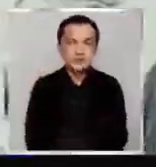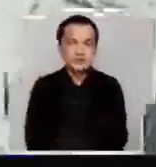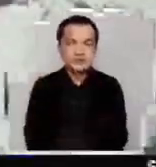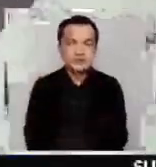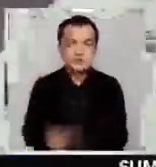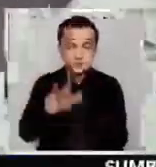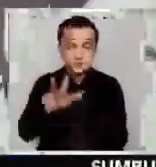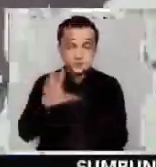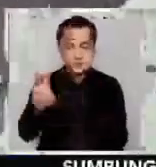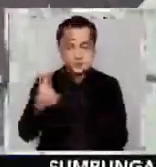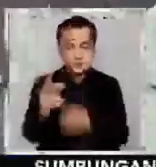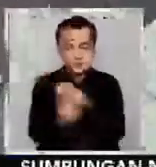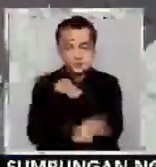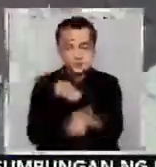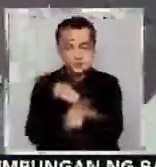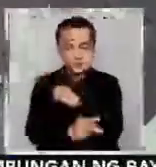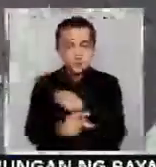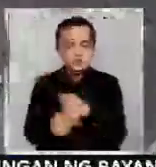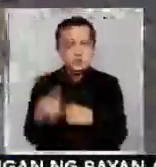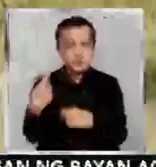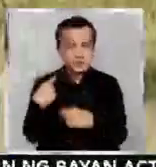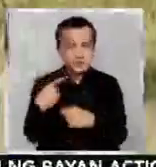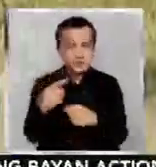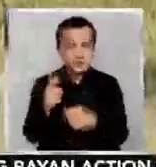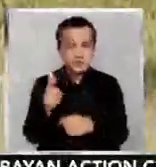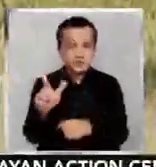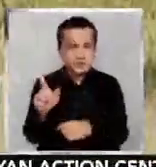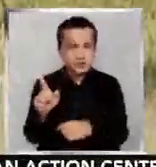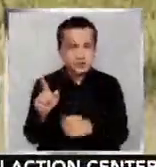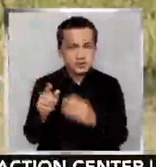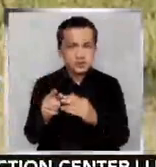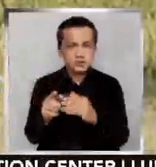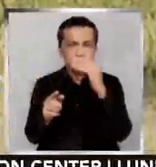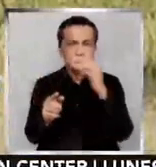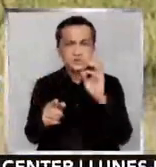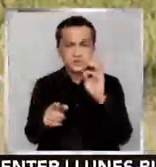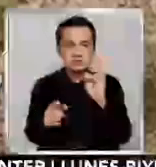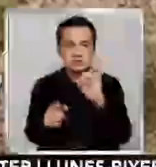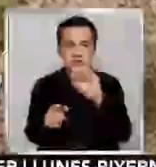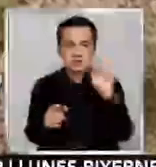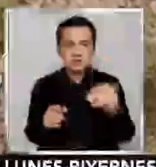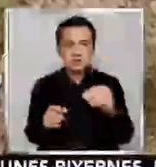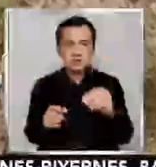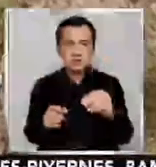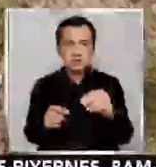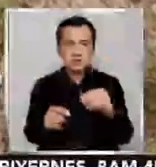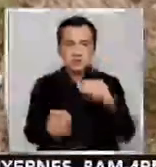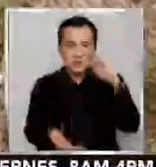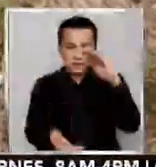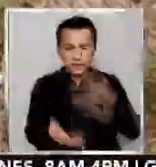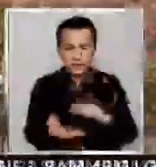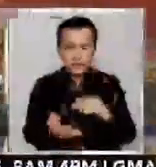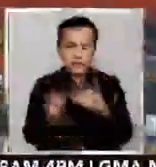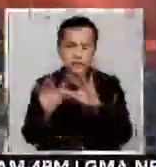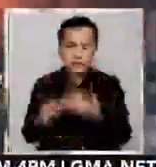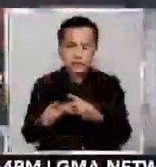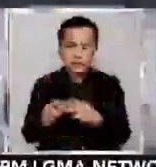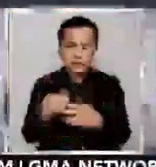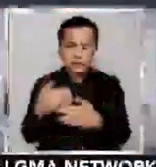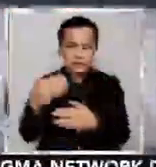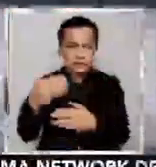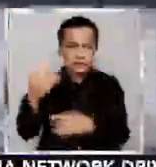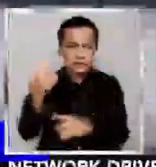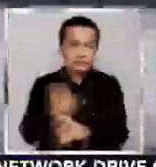naman ang makararanas ng 21 hanggang 60% na pagbaba ng ulan. Sa mga susunod na buwan naman, pagdating